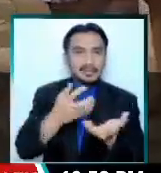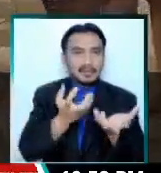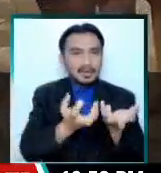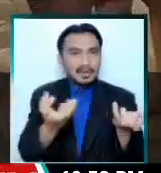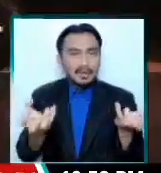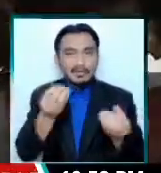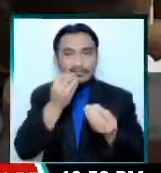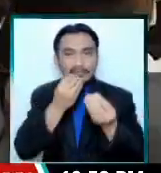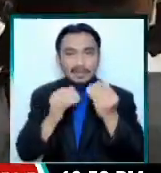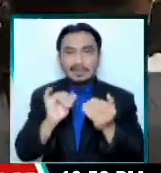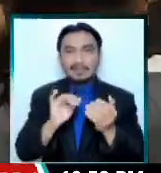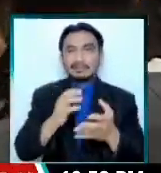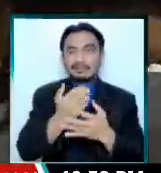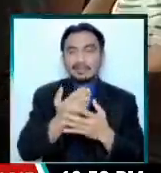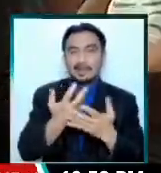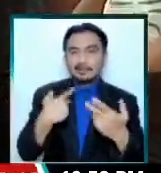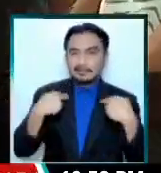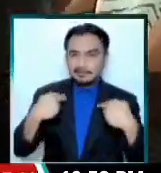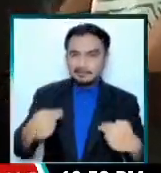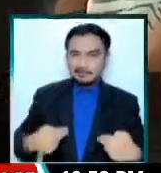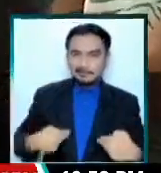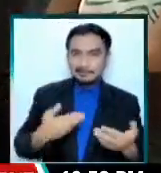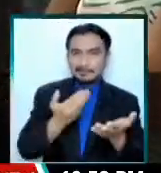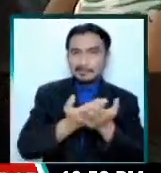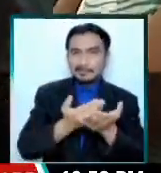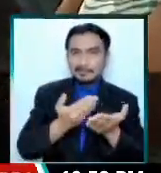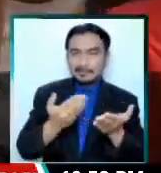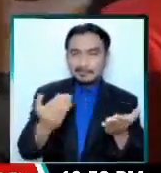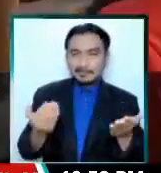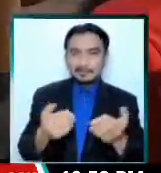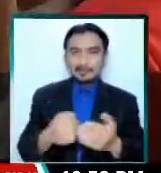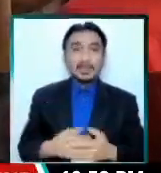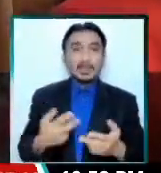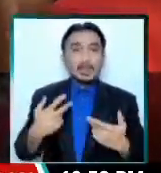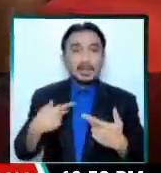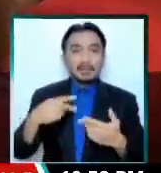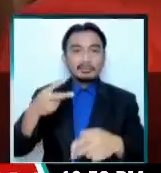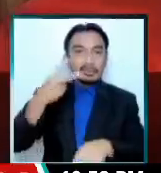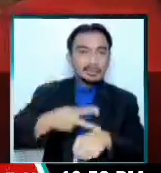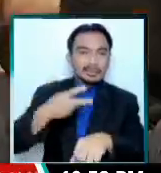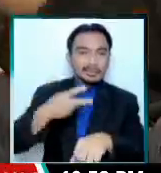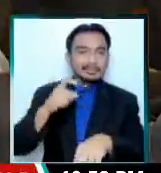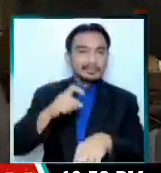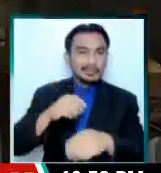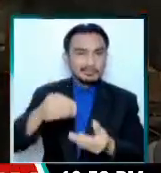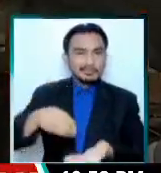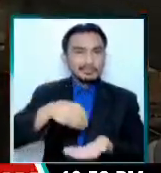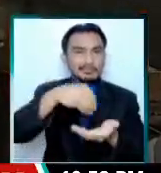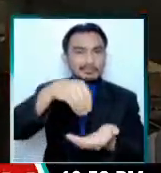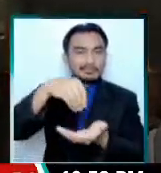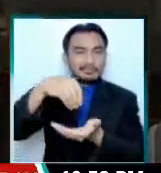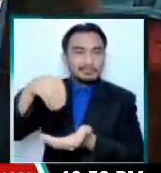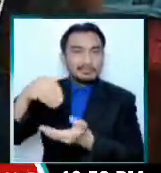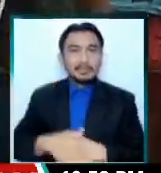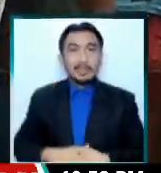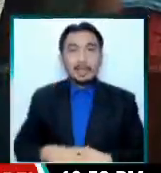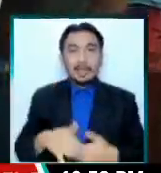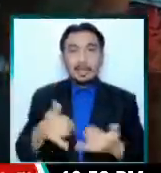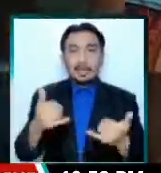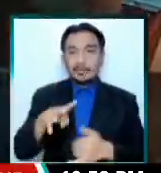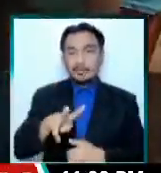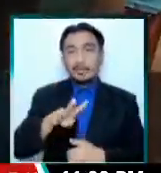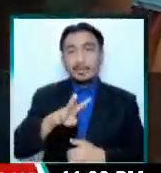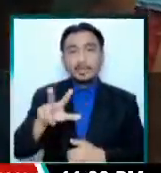kits. Nakadalawang bugso na rin po tayo ng tulong sa mga lugar na ito. Samantala, nasa 43,000 na individual naman ang